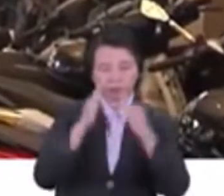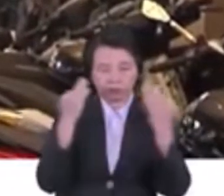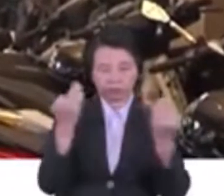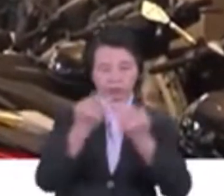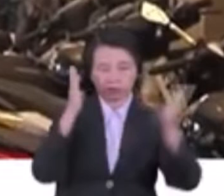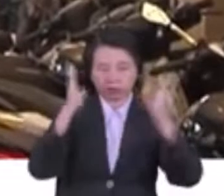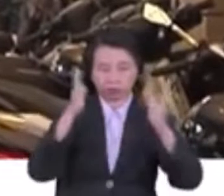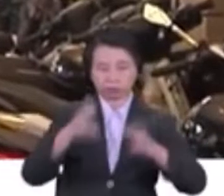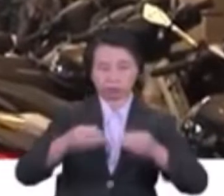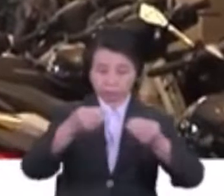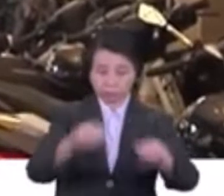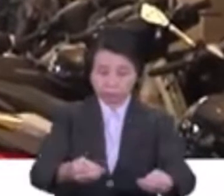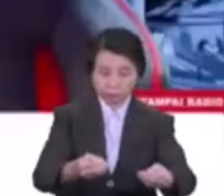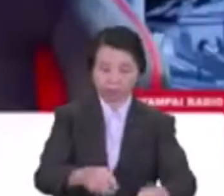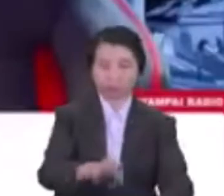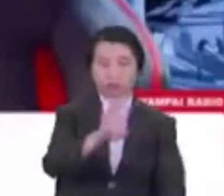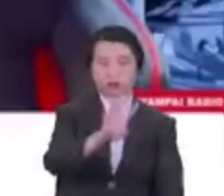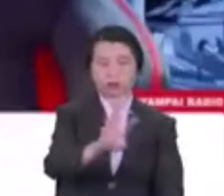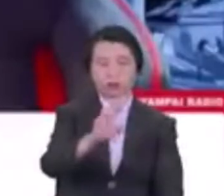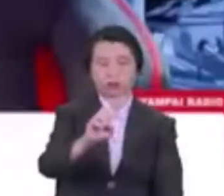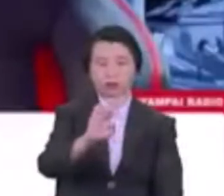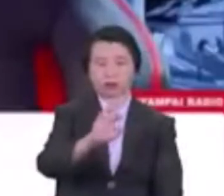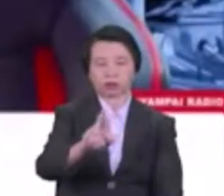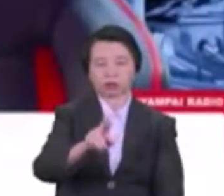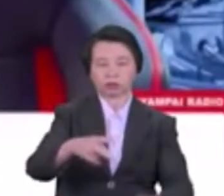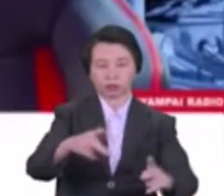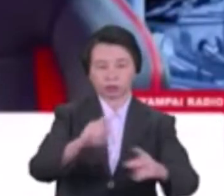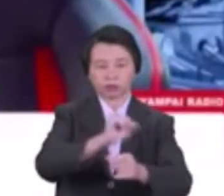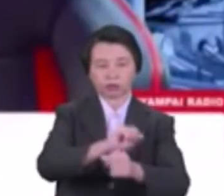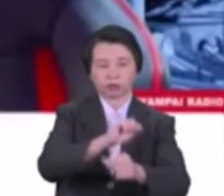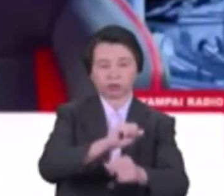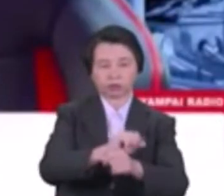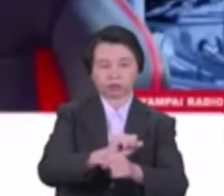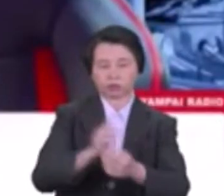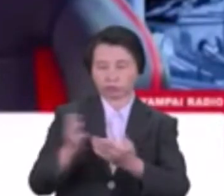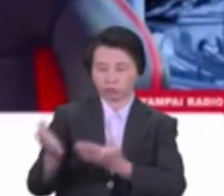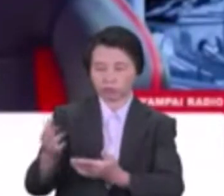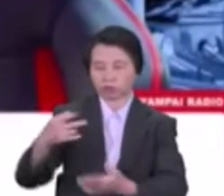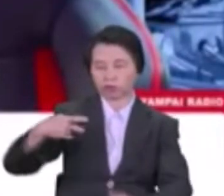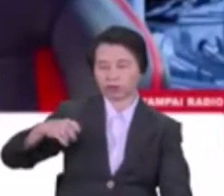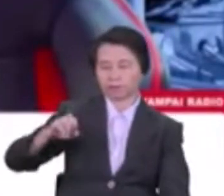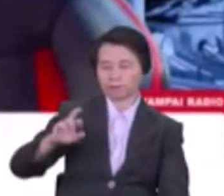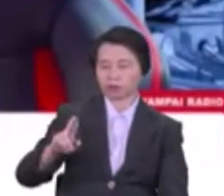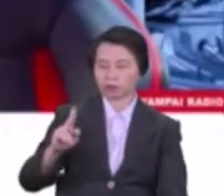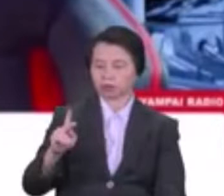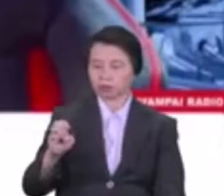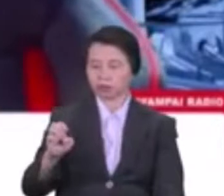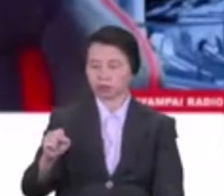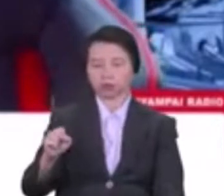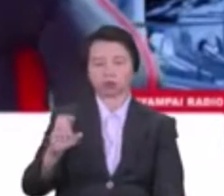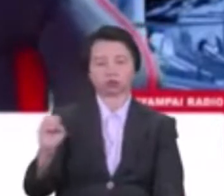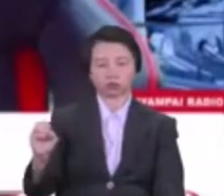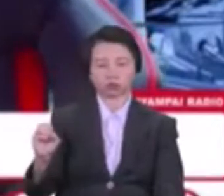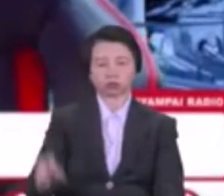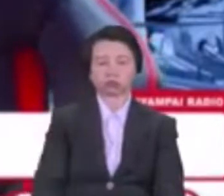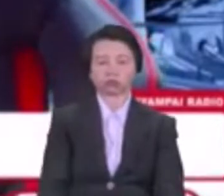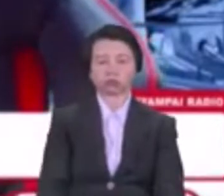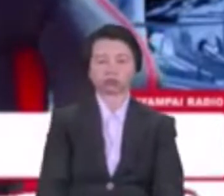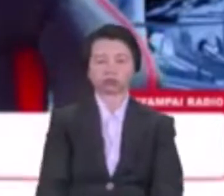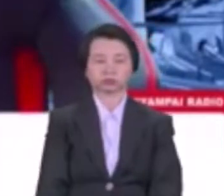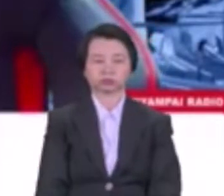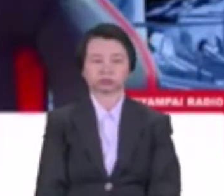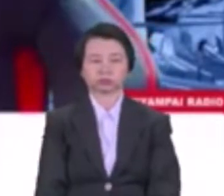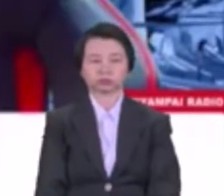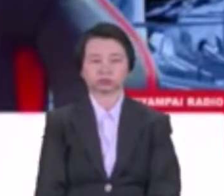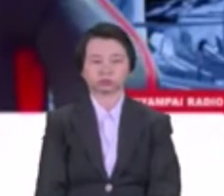Malaysia menawarkan lebih 4,000 peluang pekerjaan oleh Perkeso. Adik-adik buat kita Kelantan Pakat Tubik